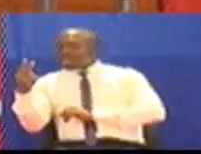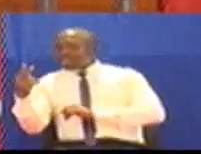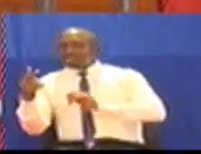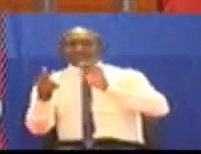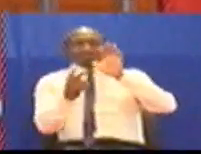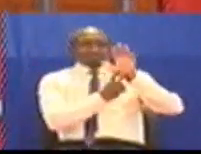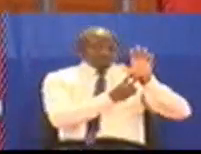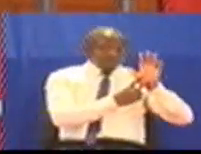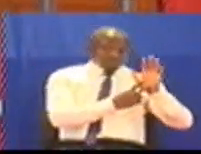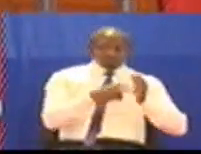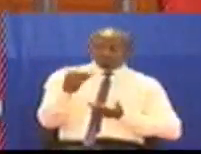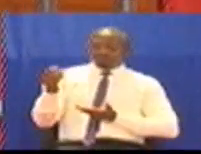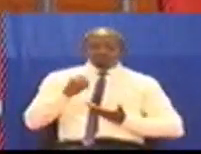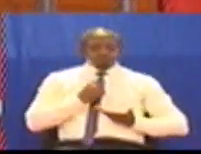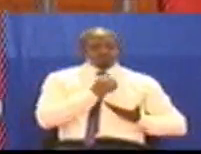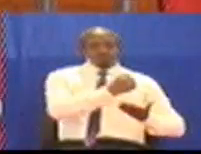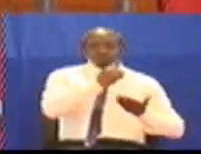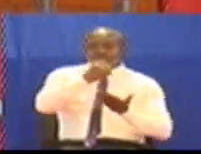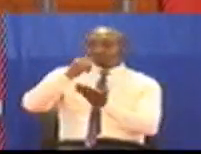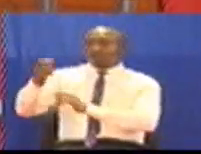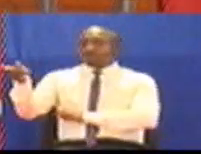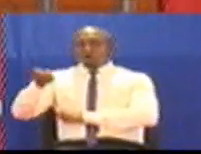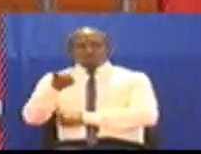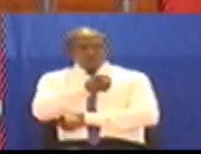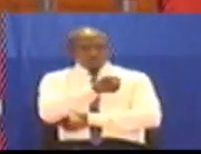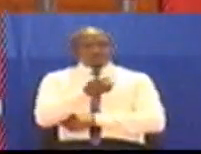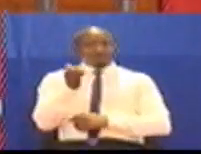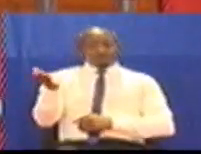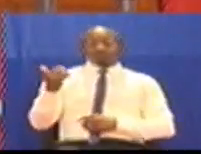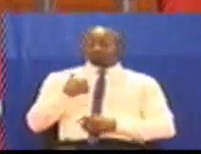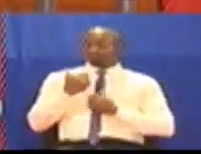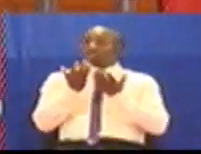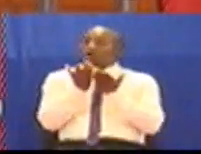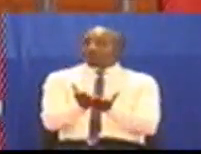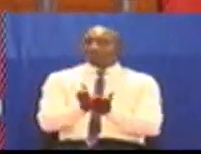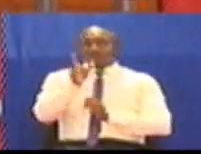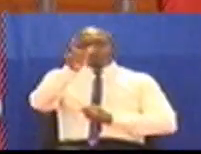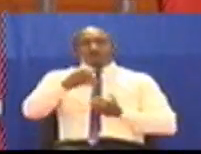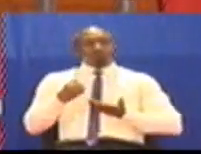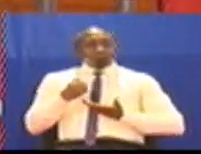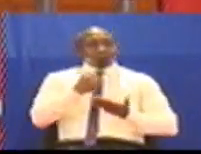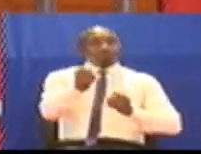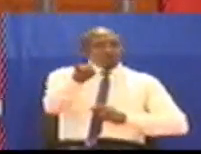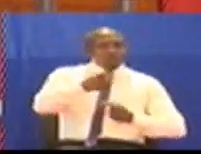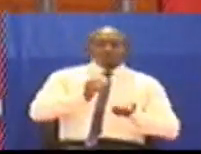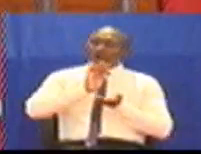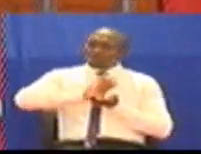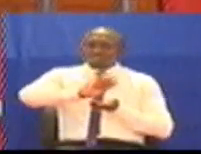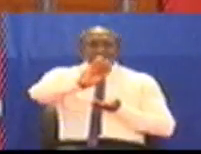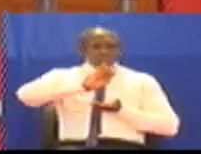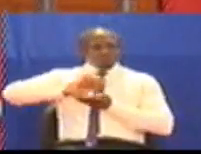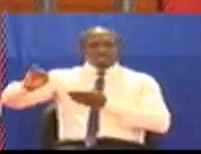8207 vimepata mikopo hiyo. Hapo ninachoomba wale waliokopeshwa warudishe, lakini hapo